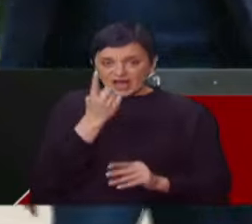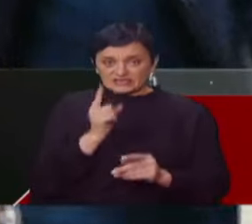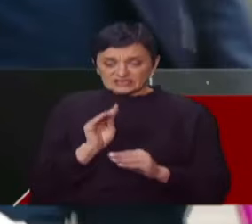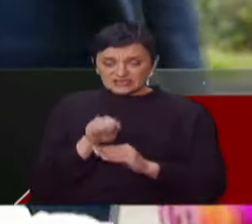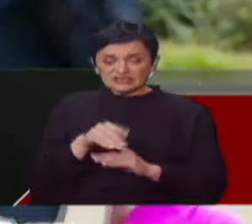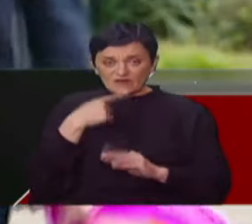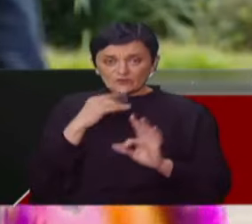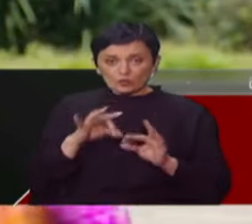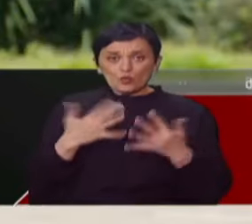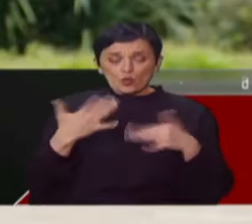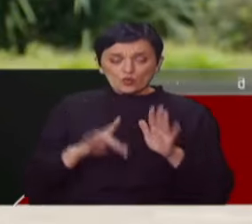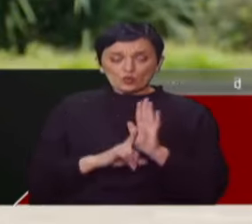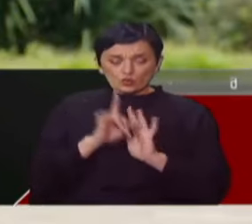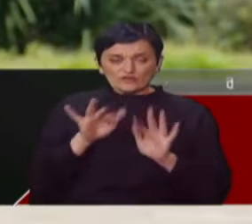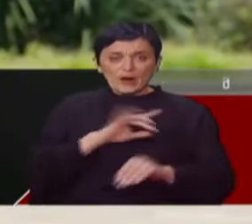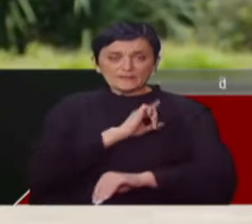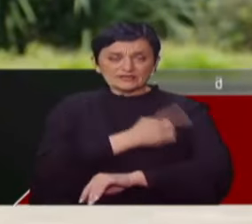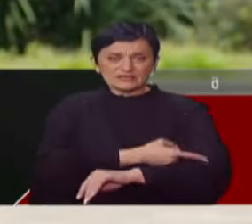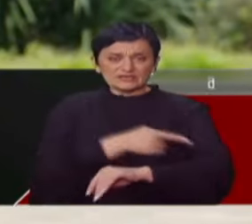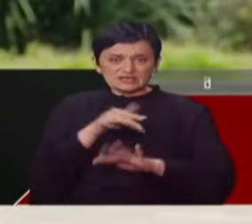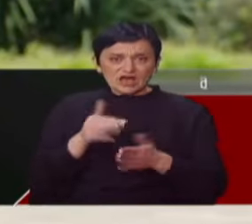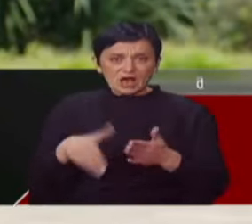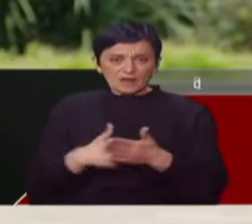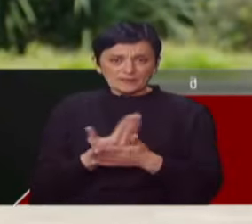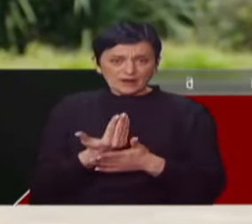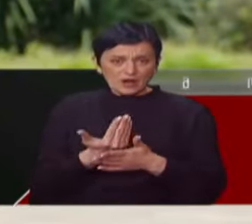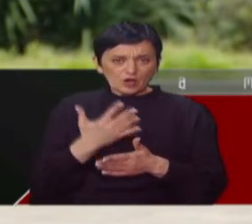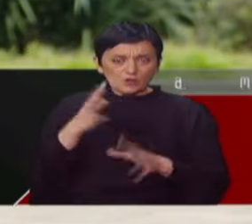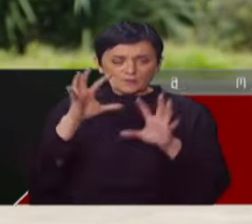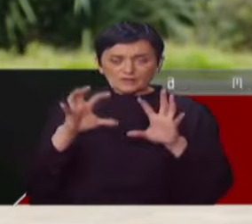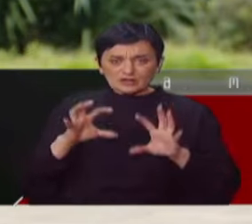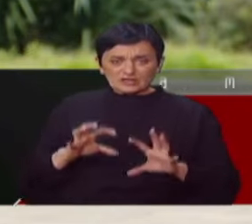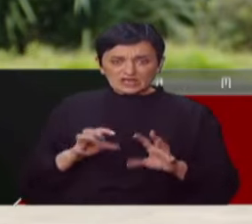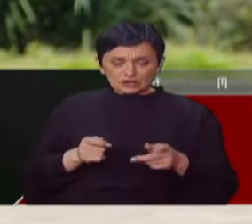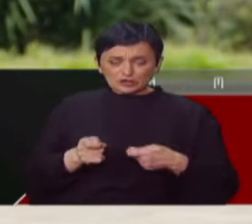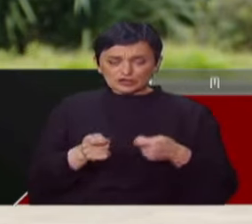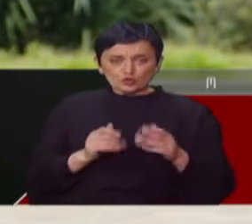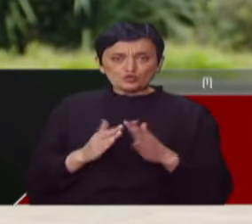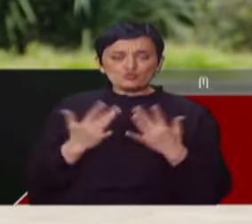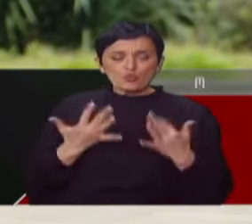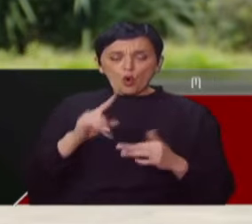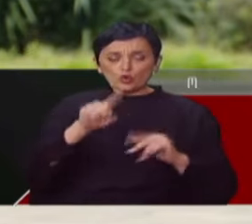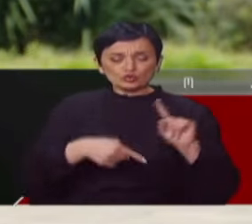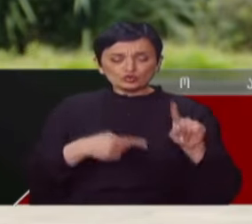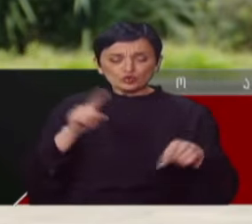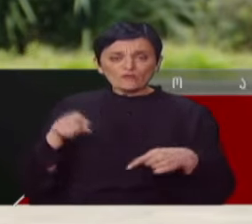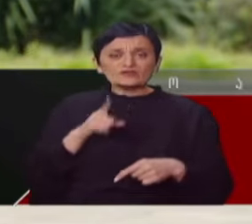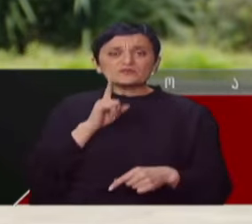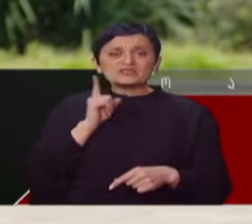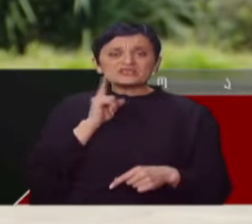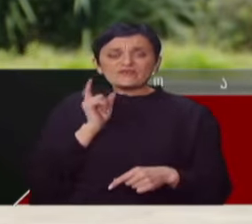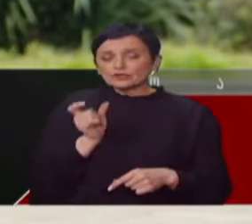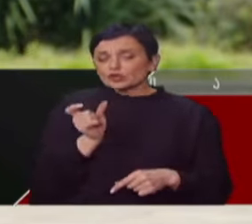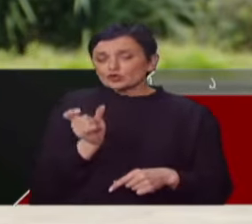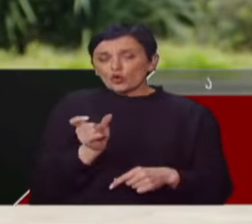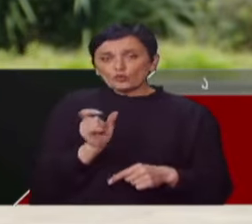რომ უკვე ამოქმედდა და ძალაში შევიდა ახალი საკანონმდებლო რეგულაცია და მოთხოვნა რაც მწვანე კოეფიციენტის ნაწილში